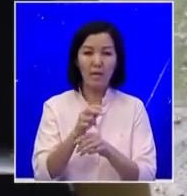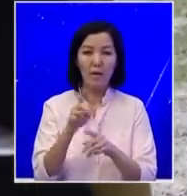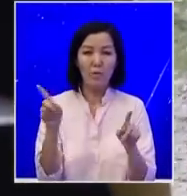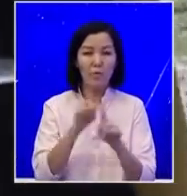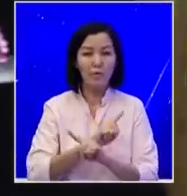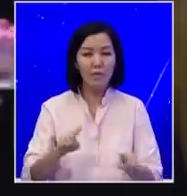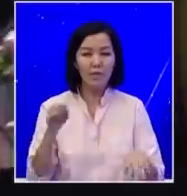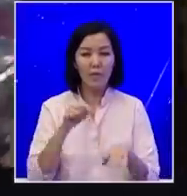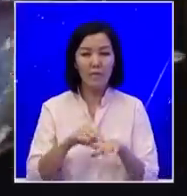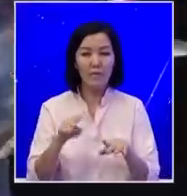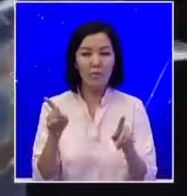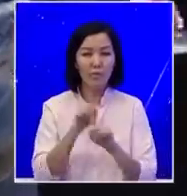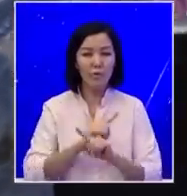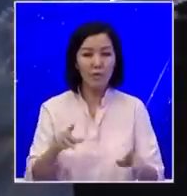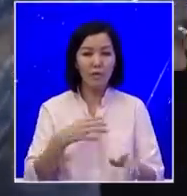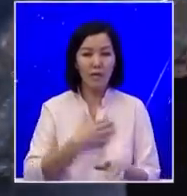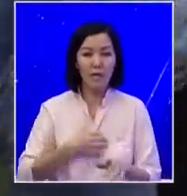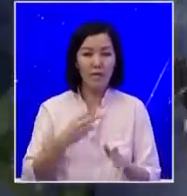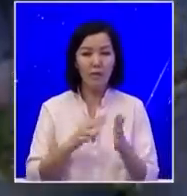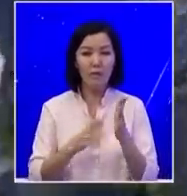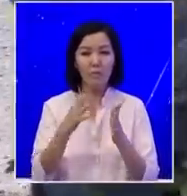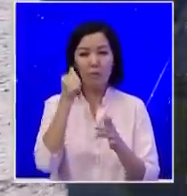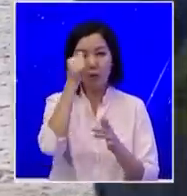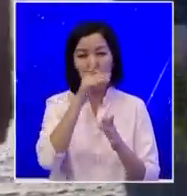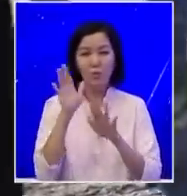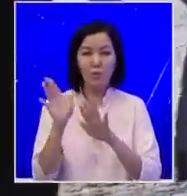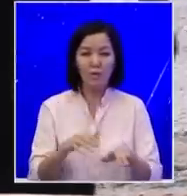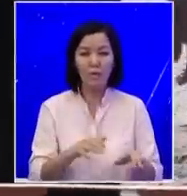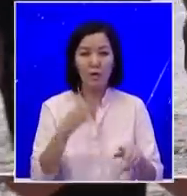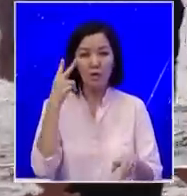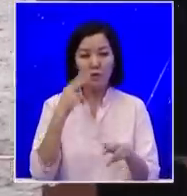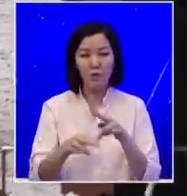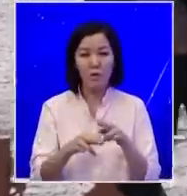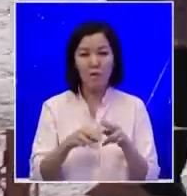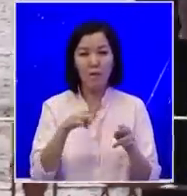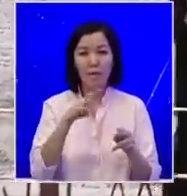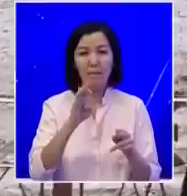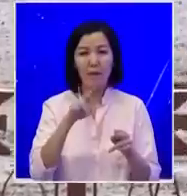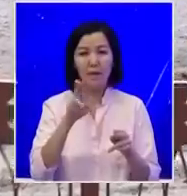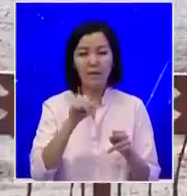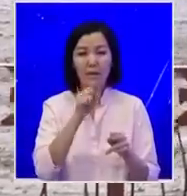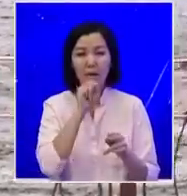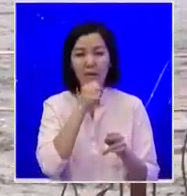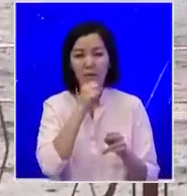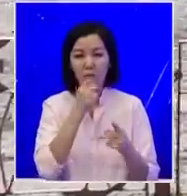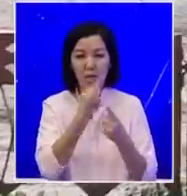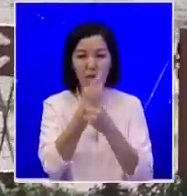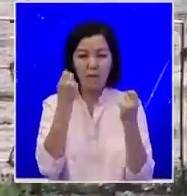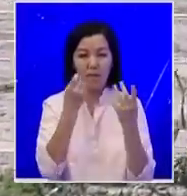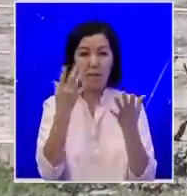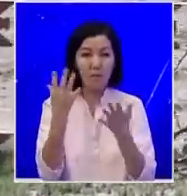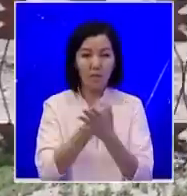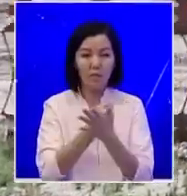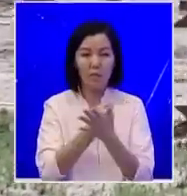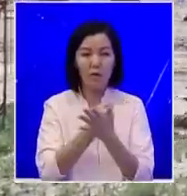әсер, өзгеше толқыныс. Араға 75 жыл салып, хабарсыз кеткен Мәді ата туралы мәлімет табулары онымен